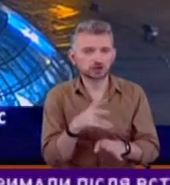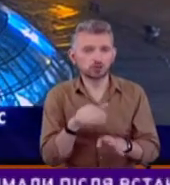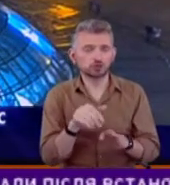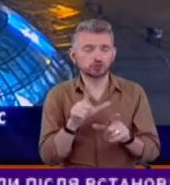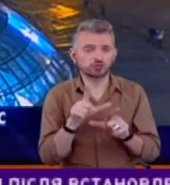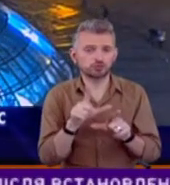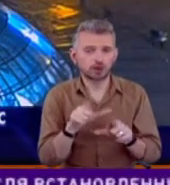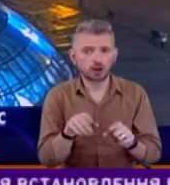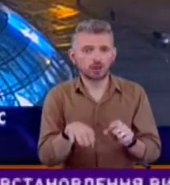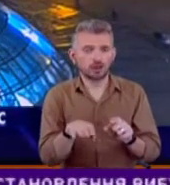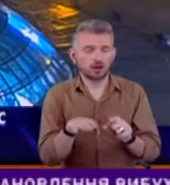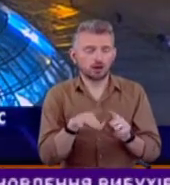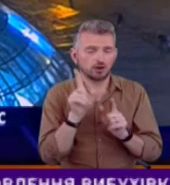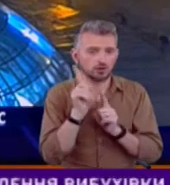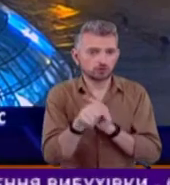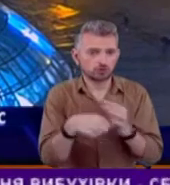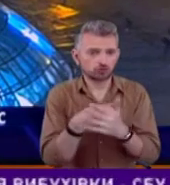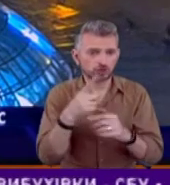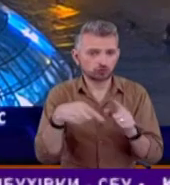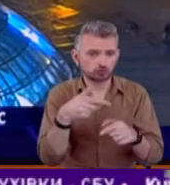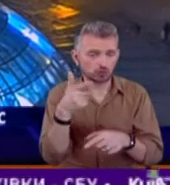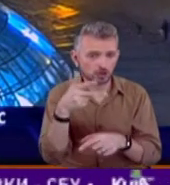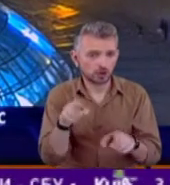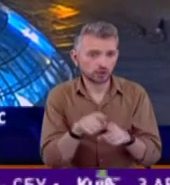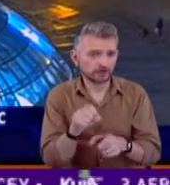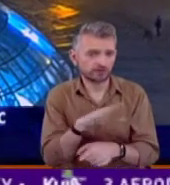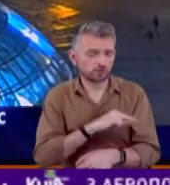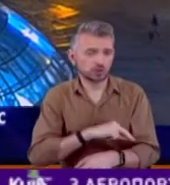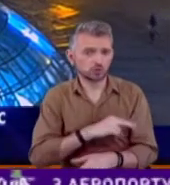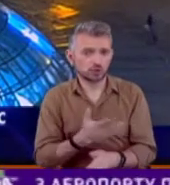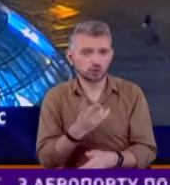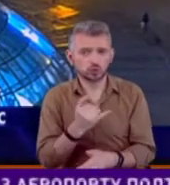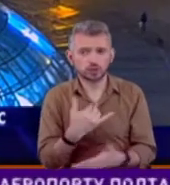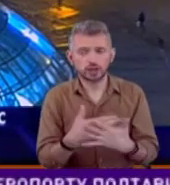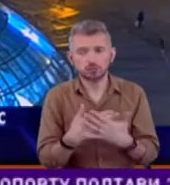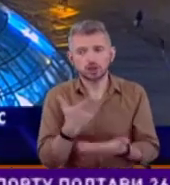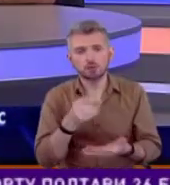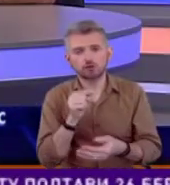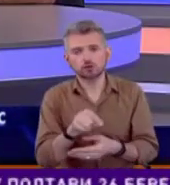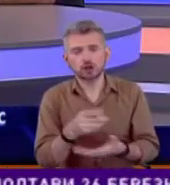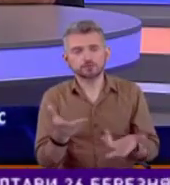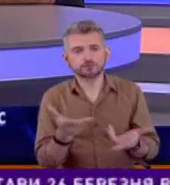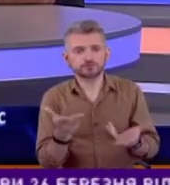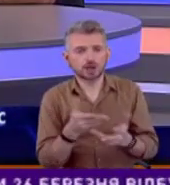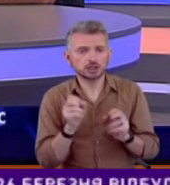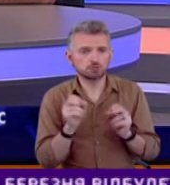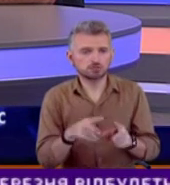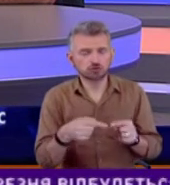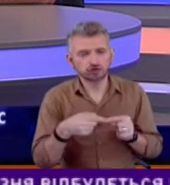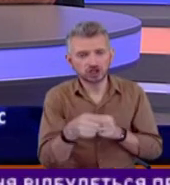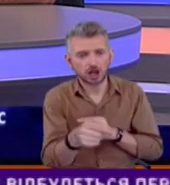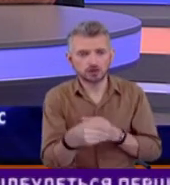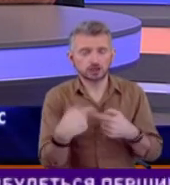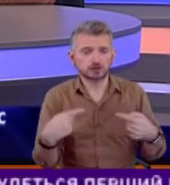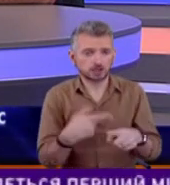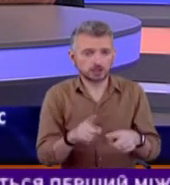вони пришвидшилися до наступного радару. Так це в Європі працює. Ну, якби, напевно, там якась небезпечна ділянка і так